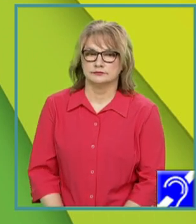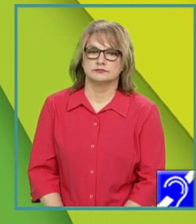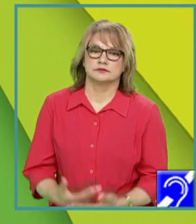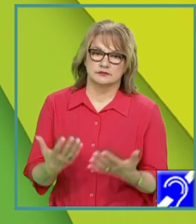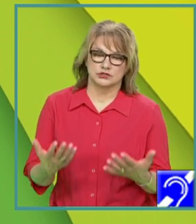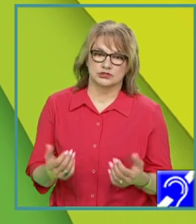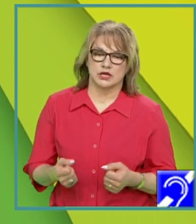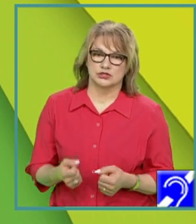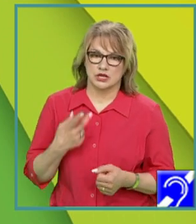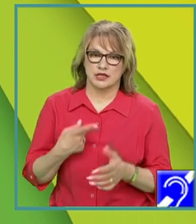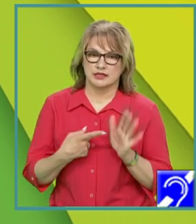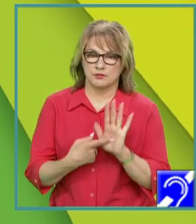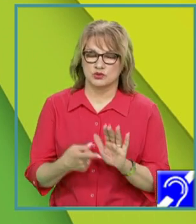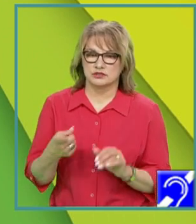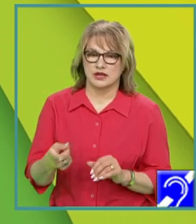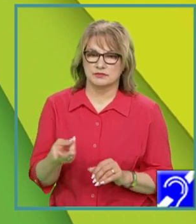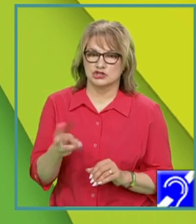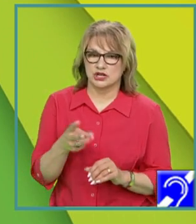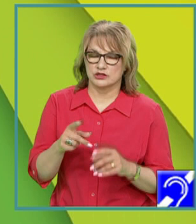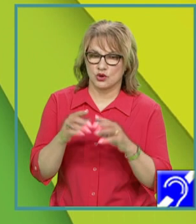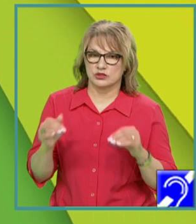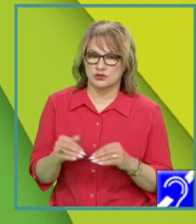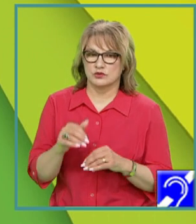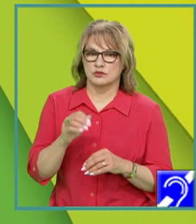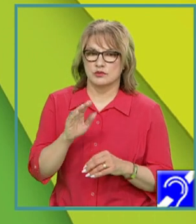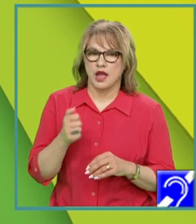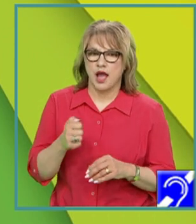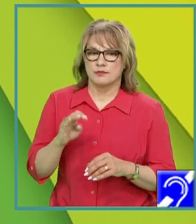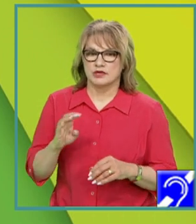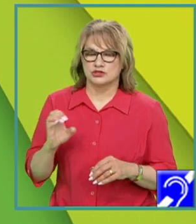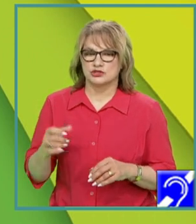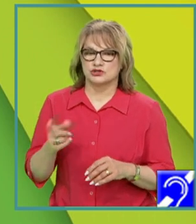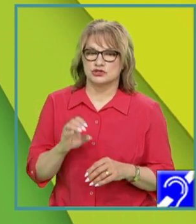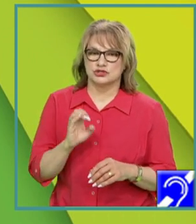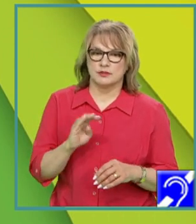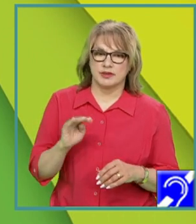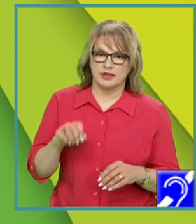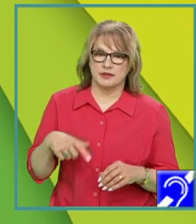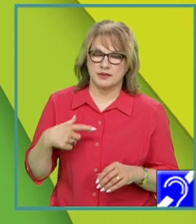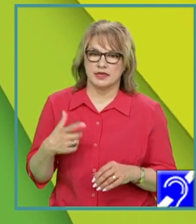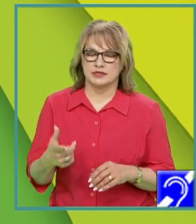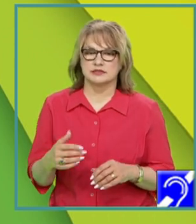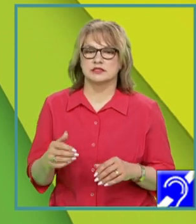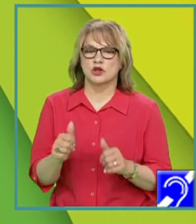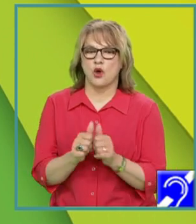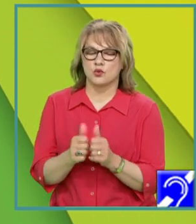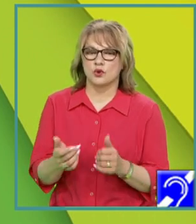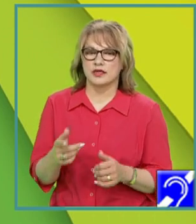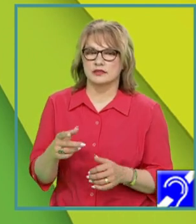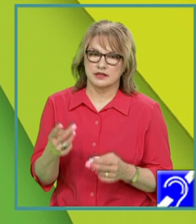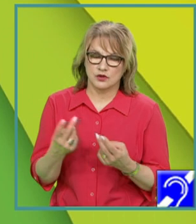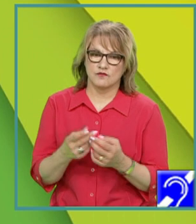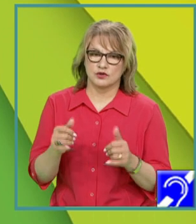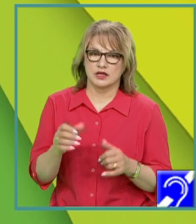așa demonstrăm că cele două triunghiuri abc respectiv cbm erau congruente conform cazului